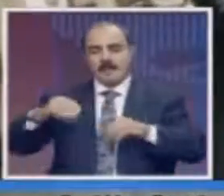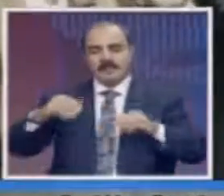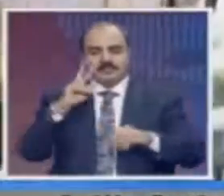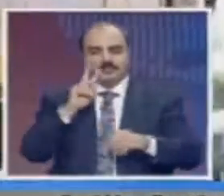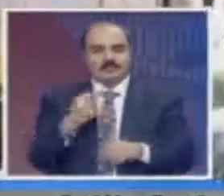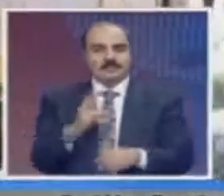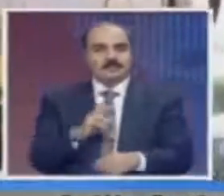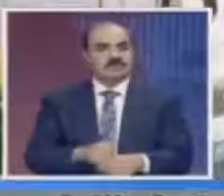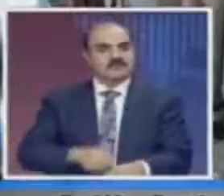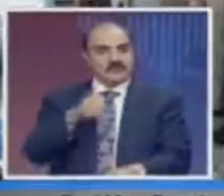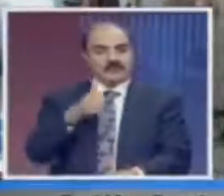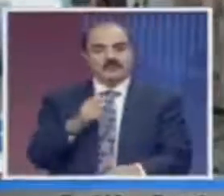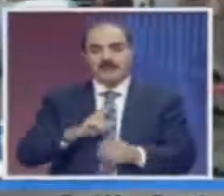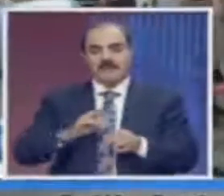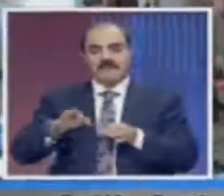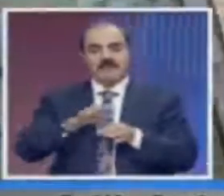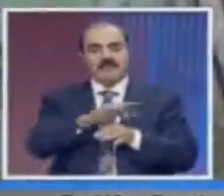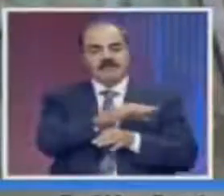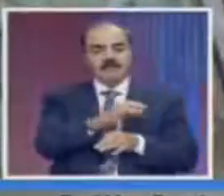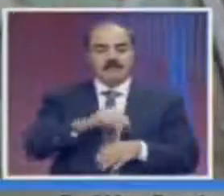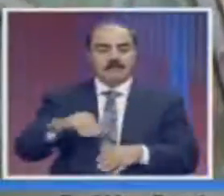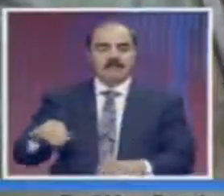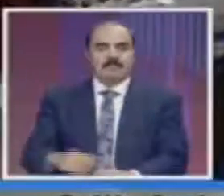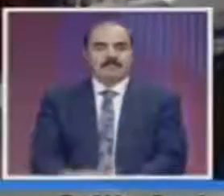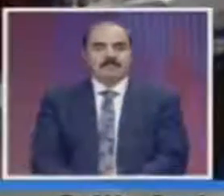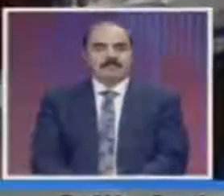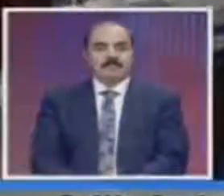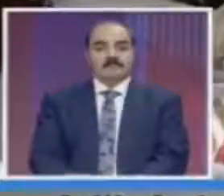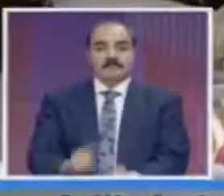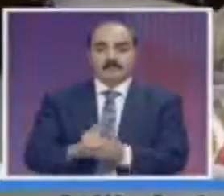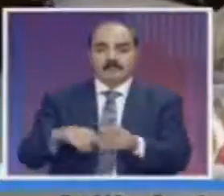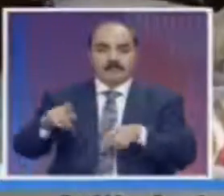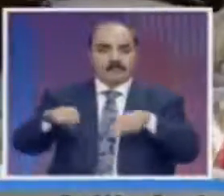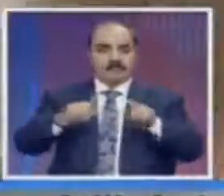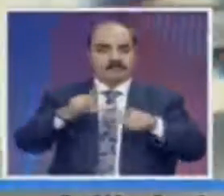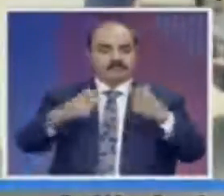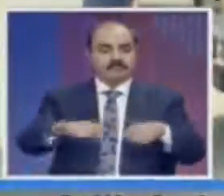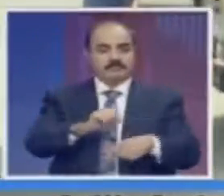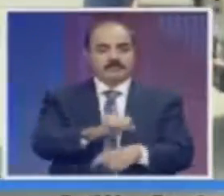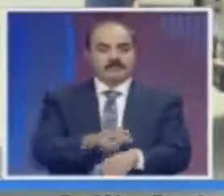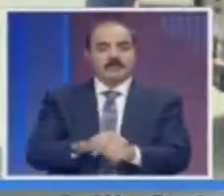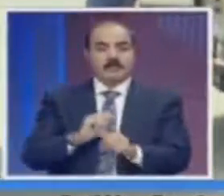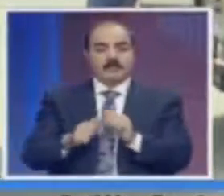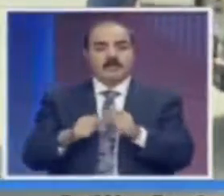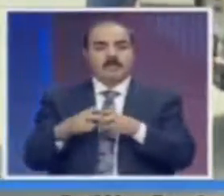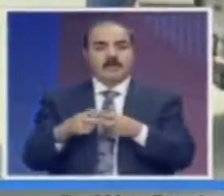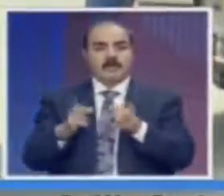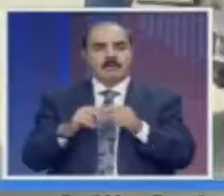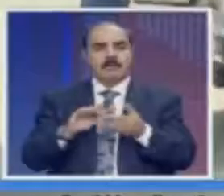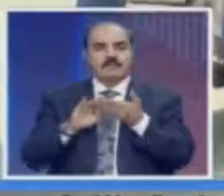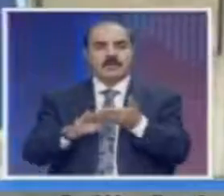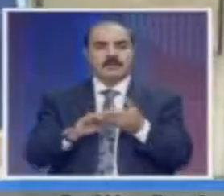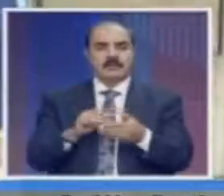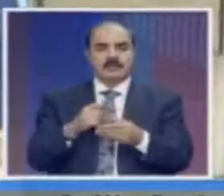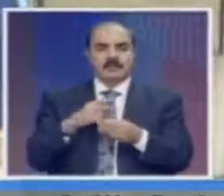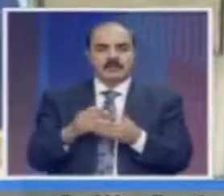1973 من كافة الأفرع الرئيسية للقوات المسلحة والهيئات والإدارات. كما شارك بالمعرض جهاز مشروعات